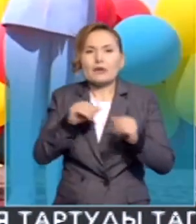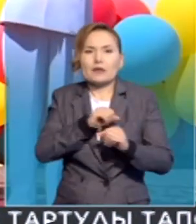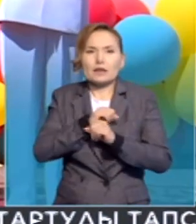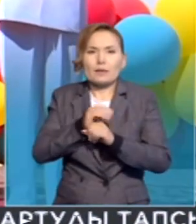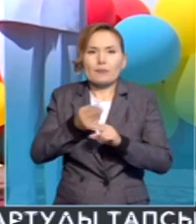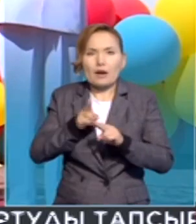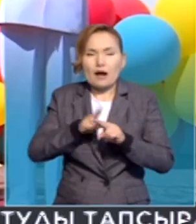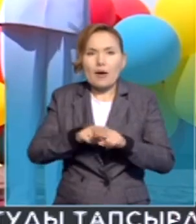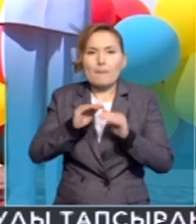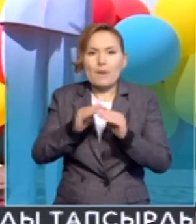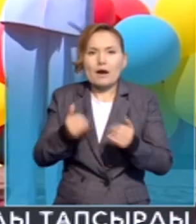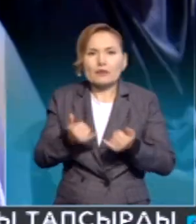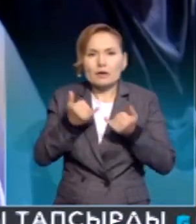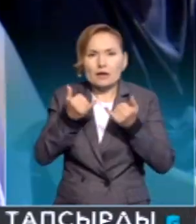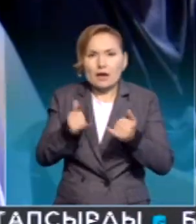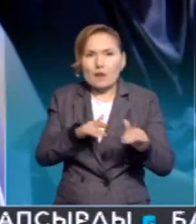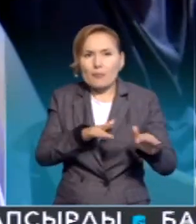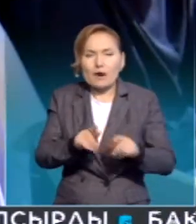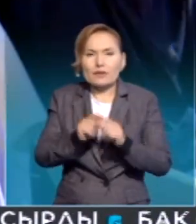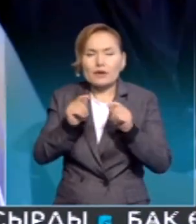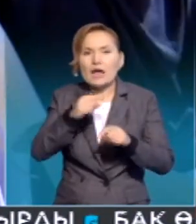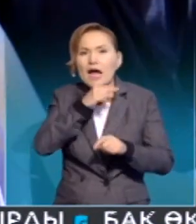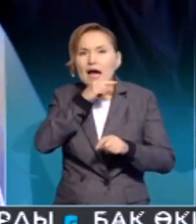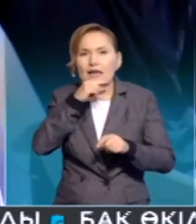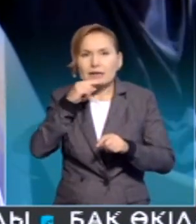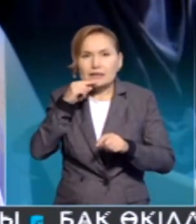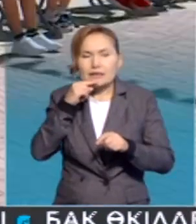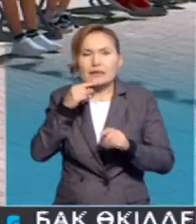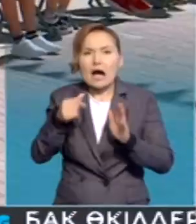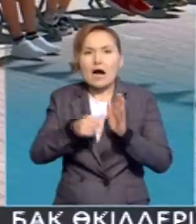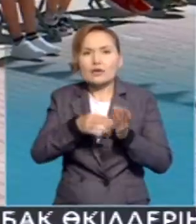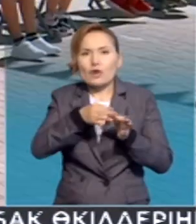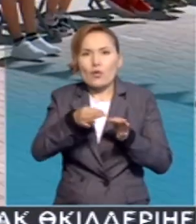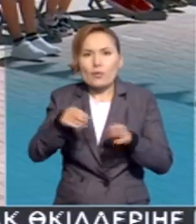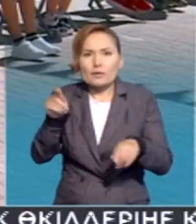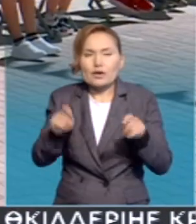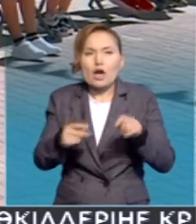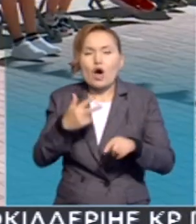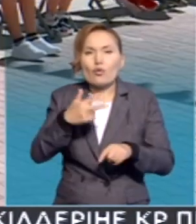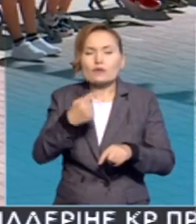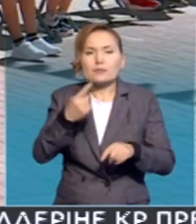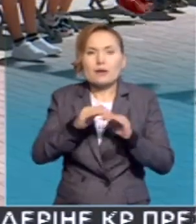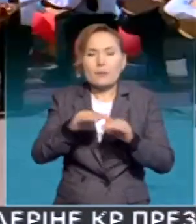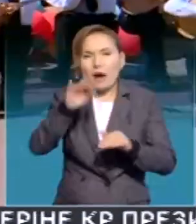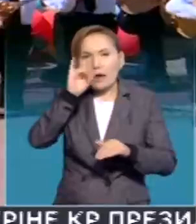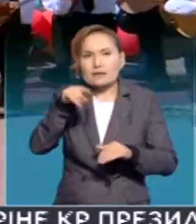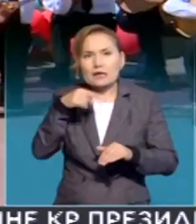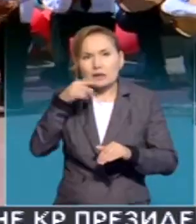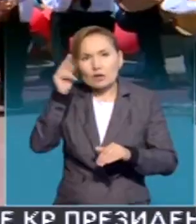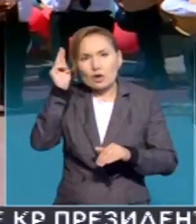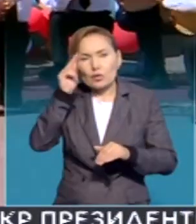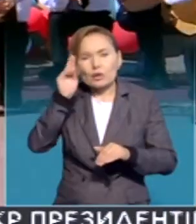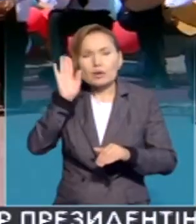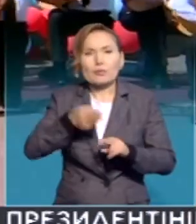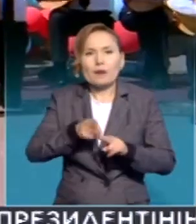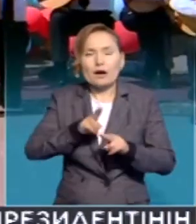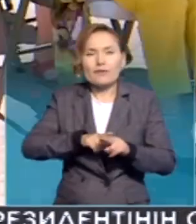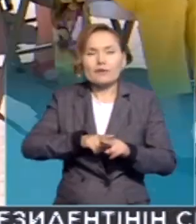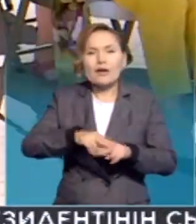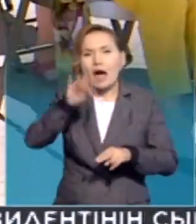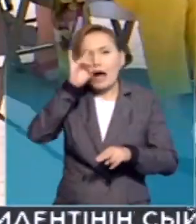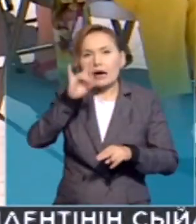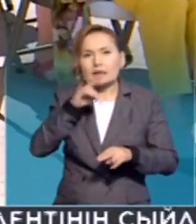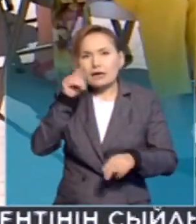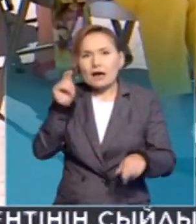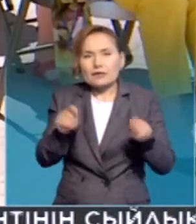аясында қолға алынып отырған іс-шара. Ресейдің 6 облысынан жиылған 31 бала ана тілін үйреніп қана қоймай, салт-дәстүрмен танысады. Тарихи отанына келген